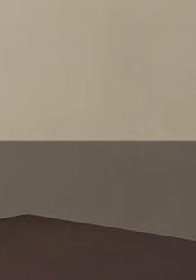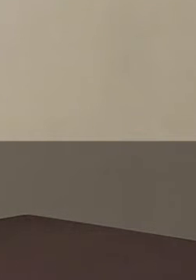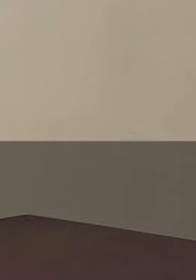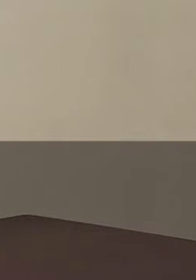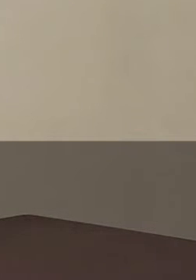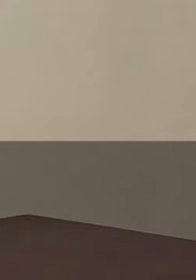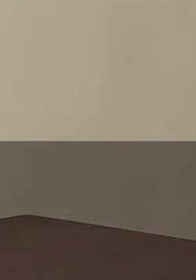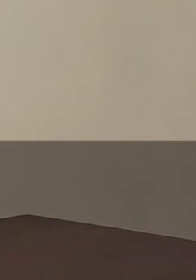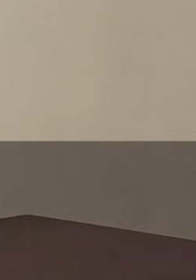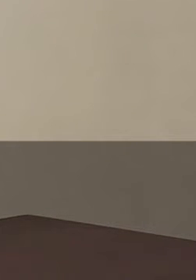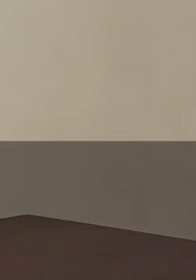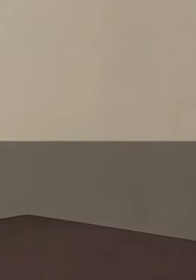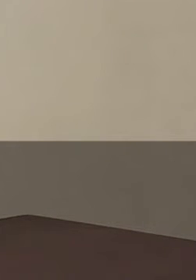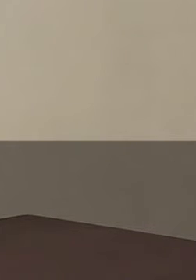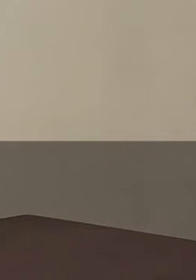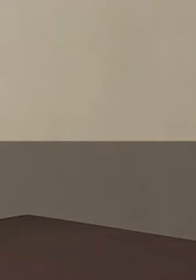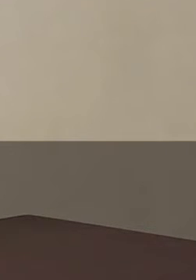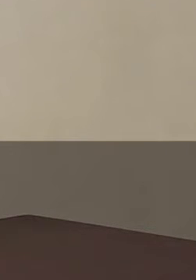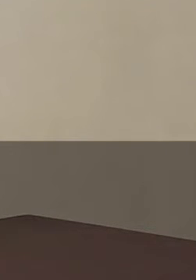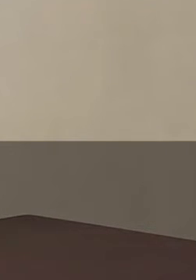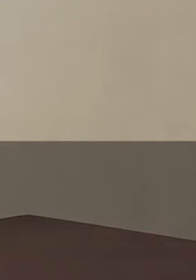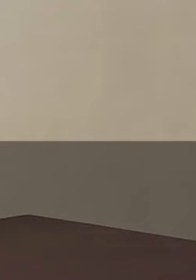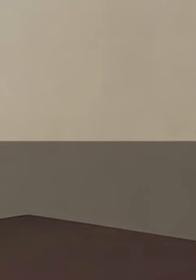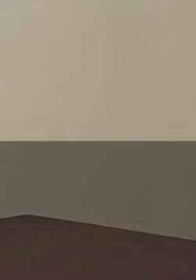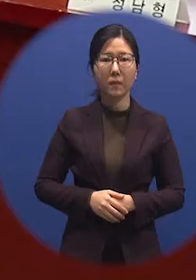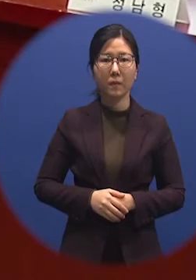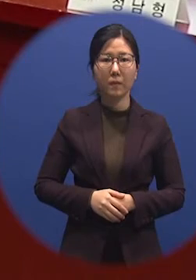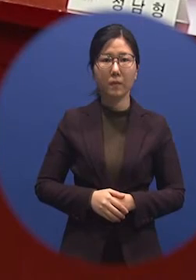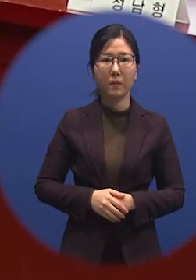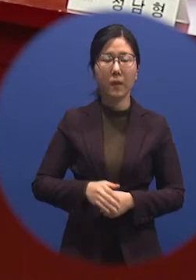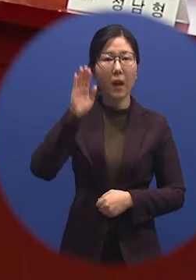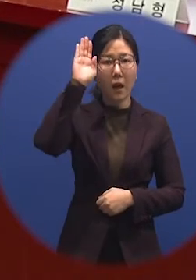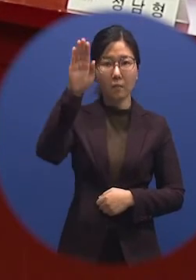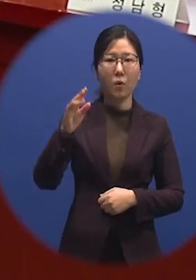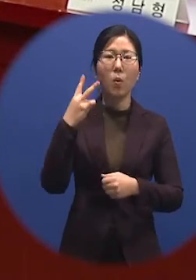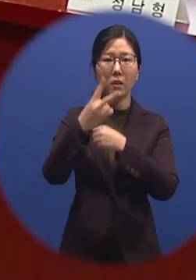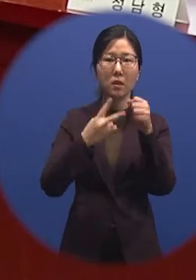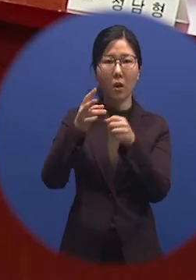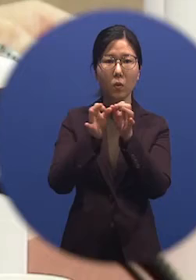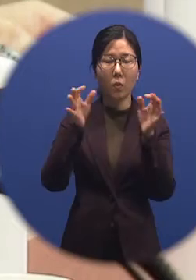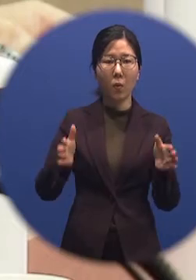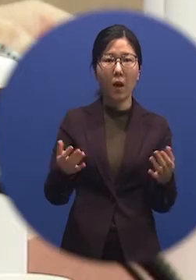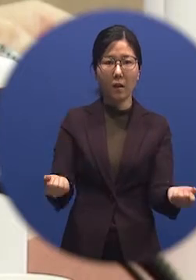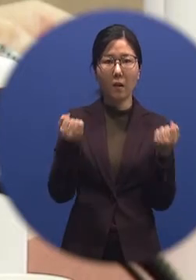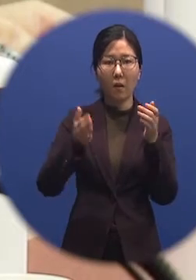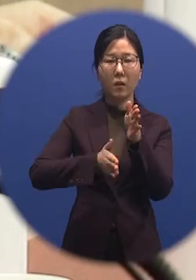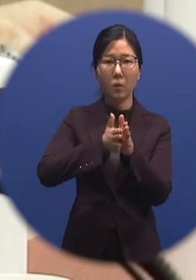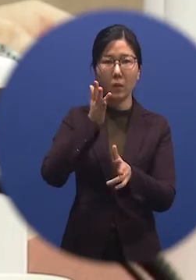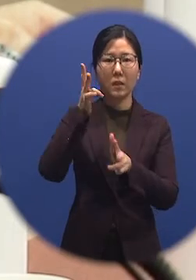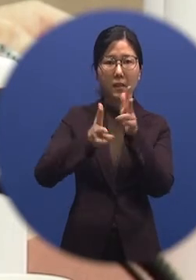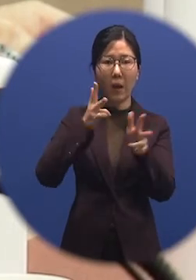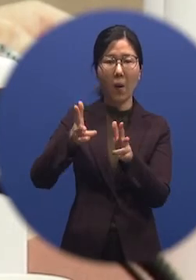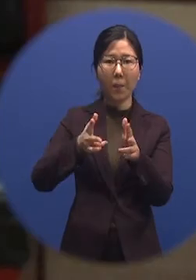역할 잘좀 부탁드리고 저도 더 열심히 하겠다고 말씀드립니다. 앞으로 이들은 2년간의 임기 기간